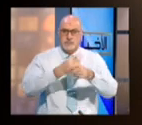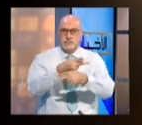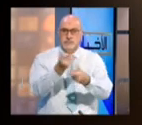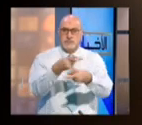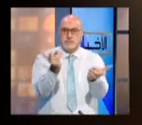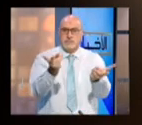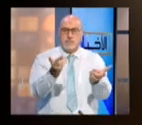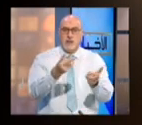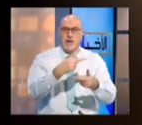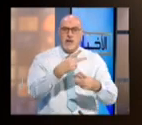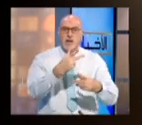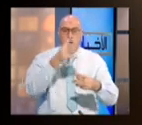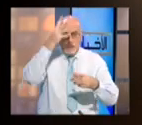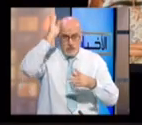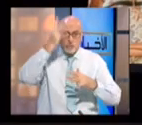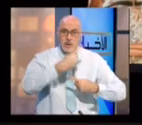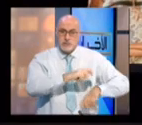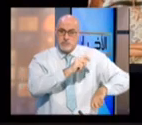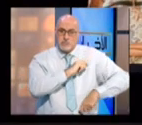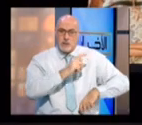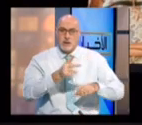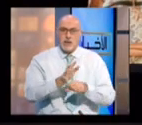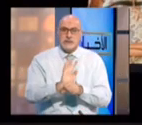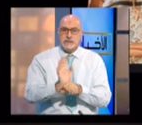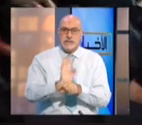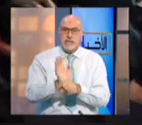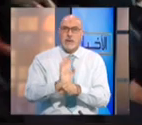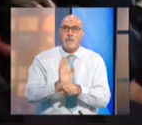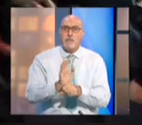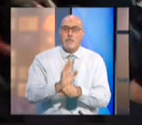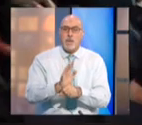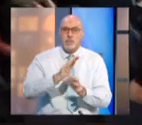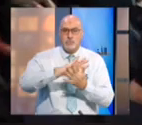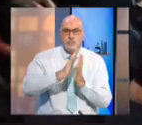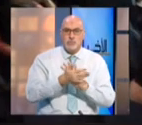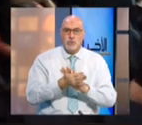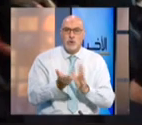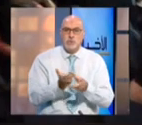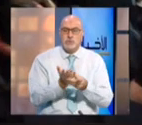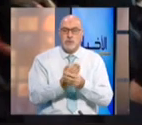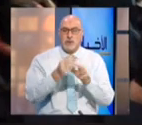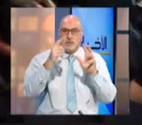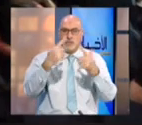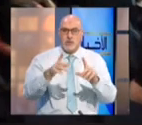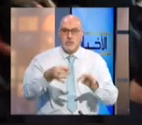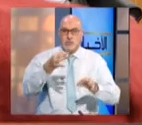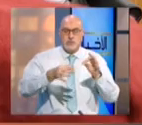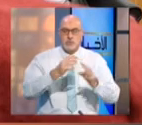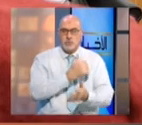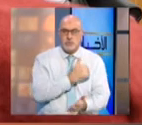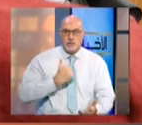الأكاديمية الإسبانية للسينما للأعمال السينمائية الملتزمة المساندة للقضايا التحررية والعدالة